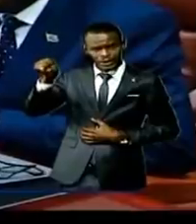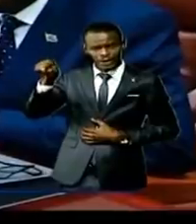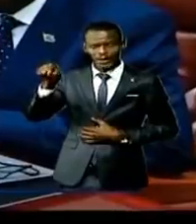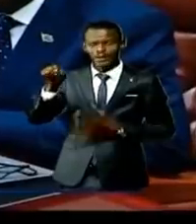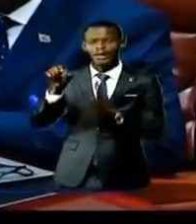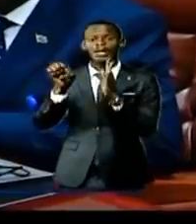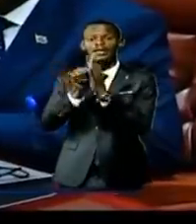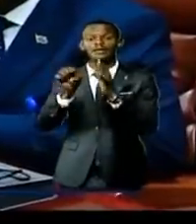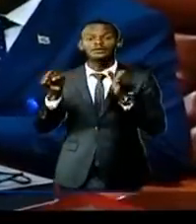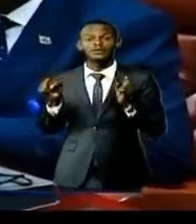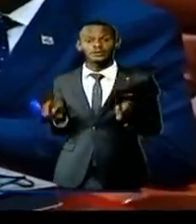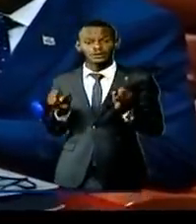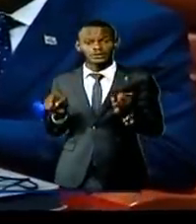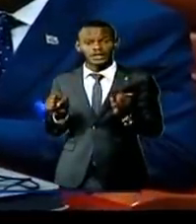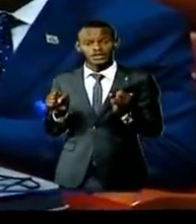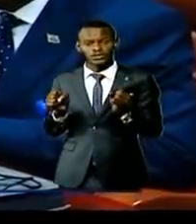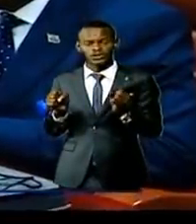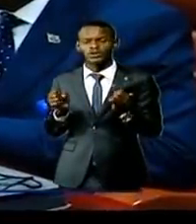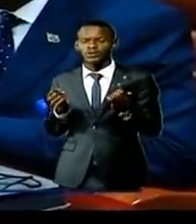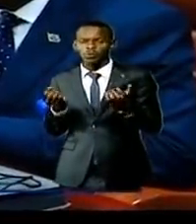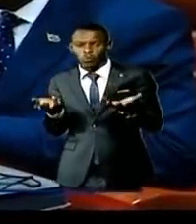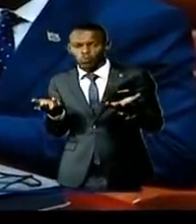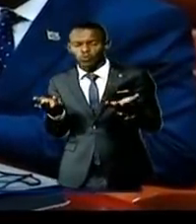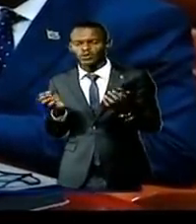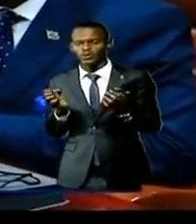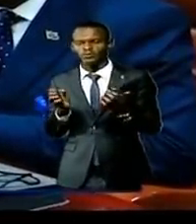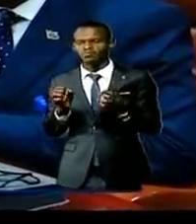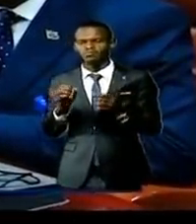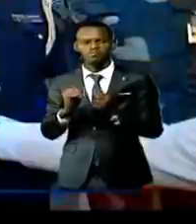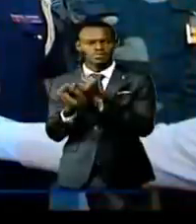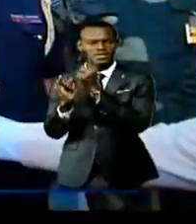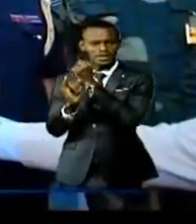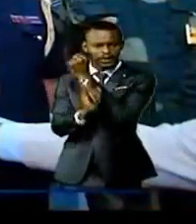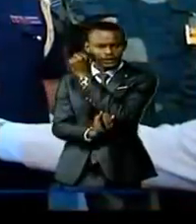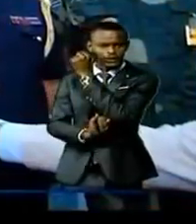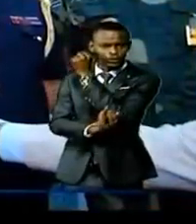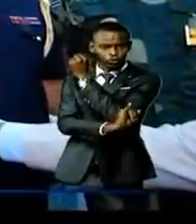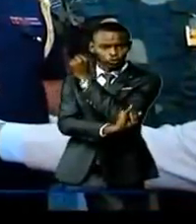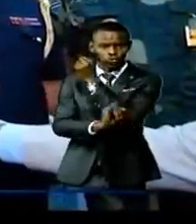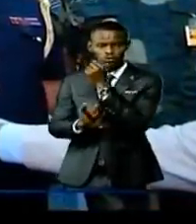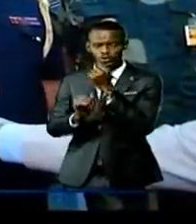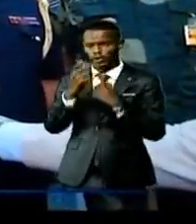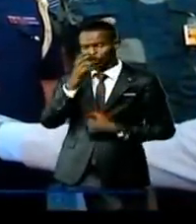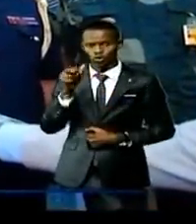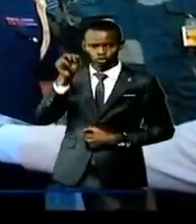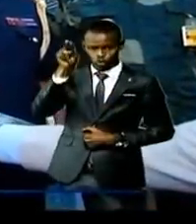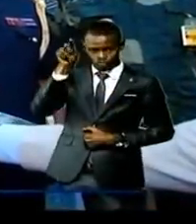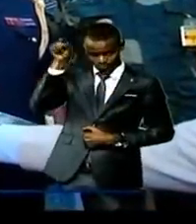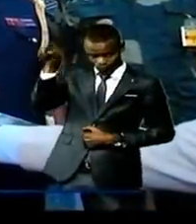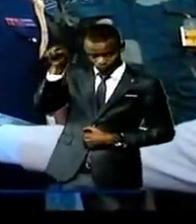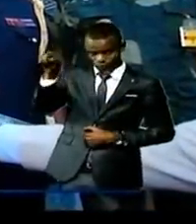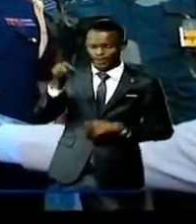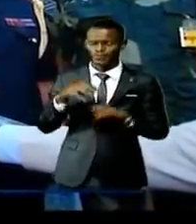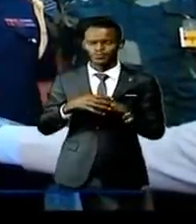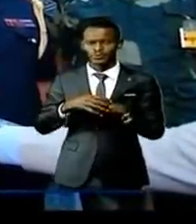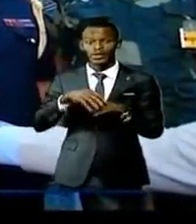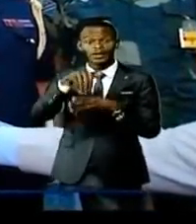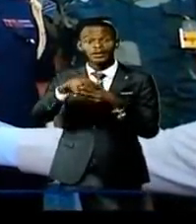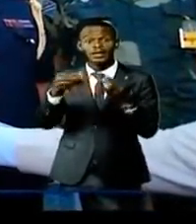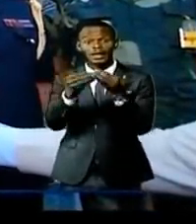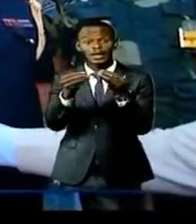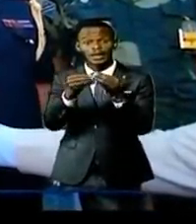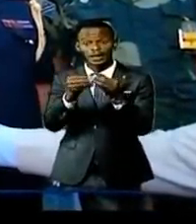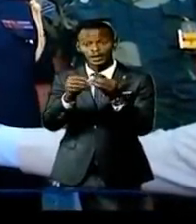en Ituri et au Nord Kivu. Il a particulièrement été question de